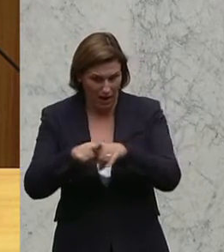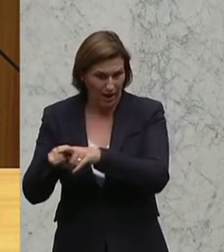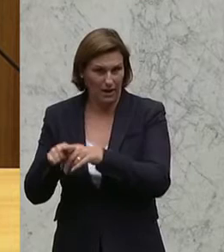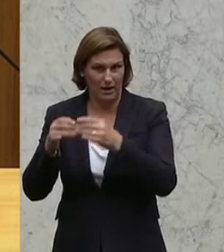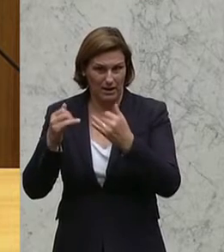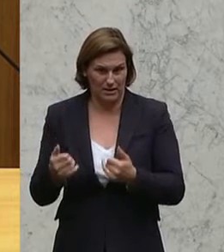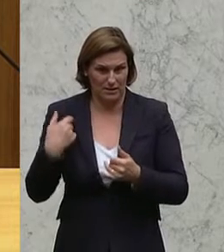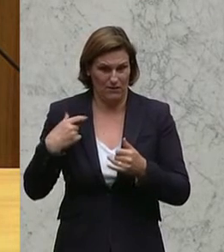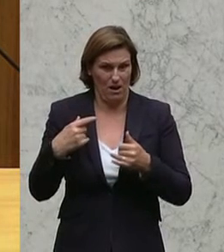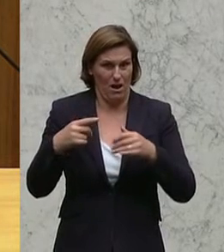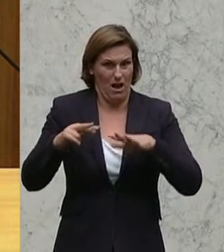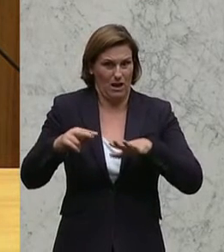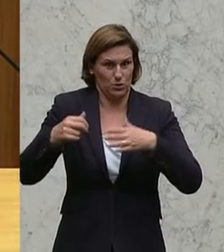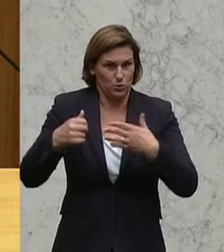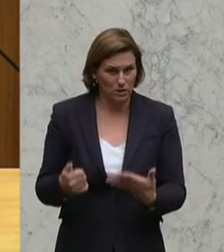erst den